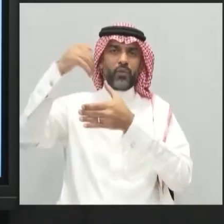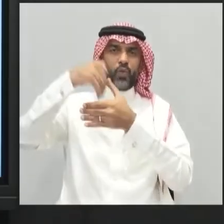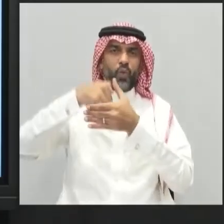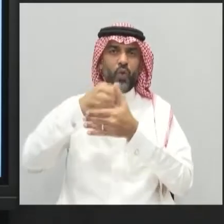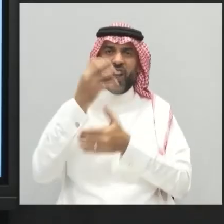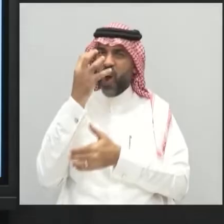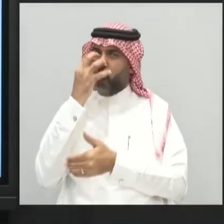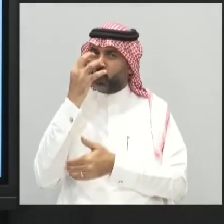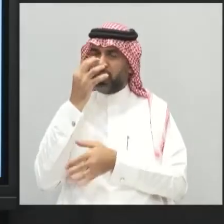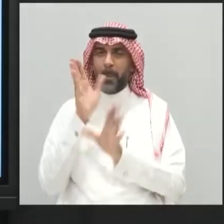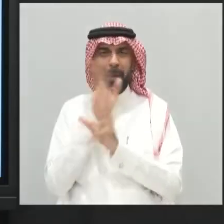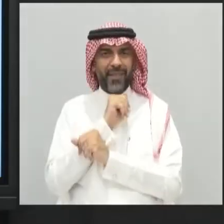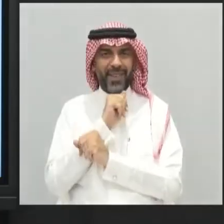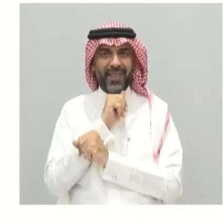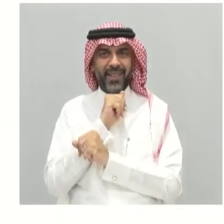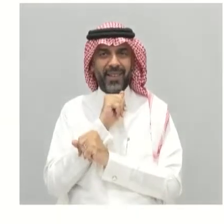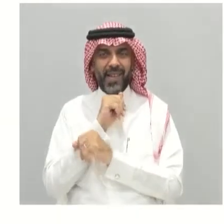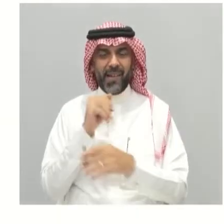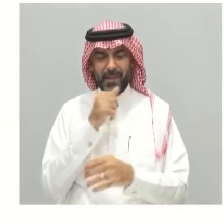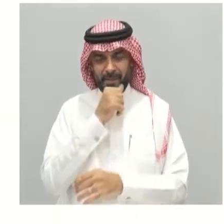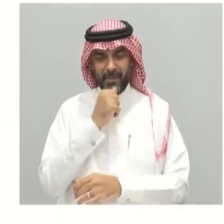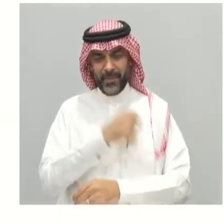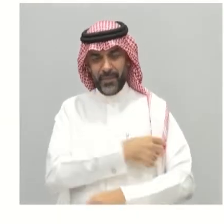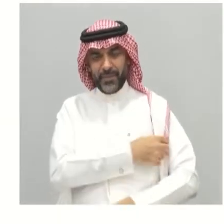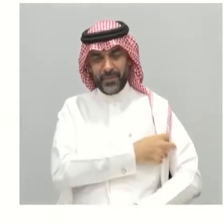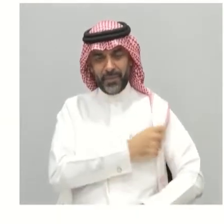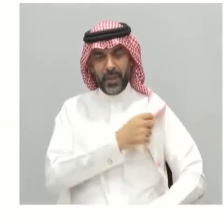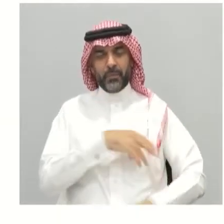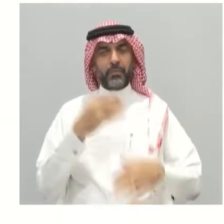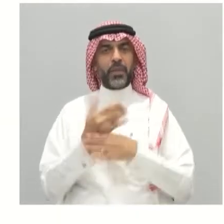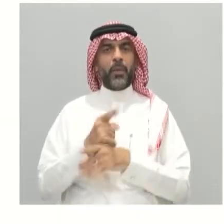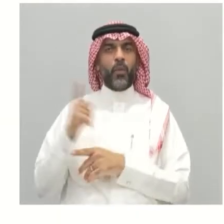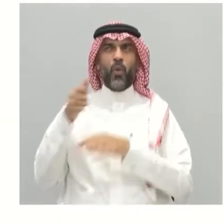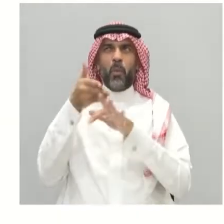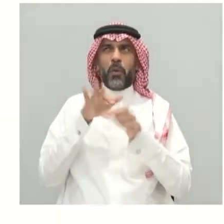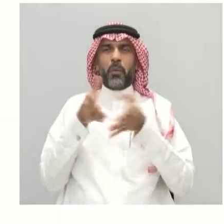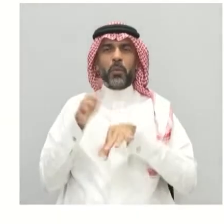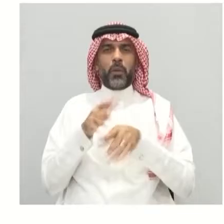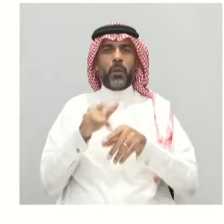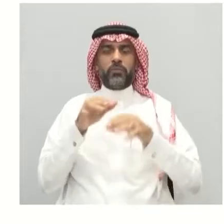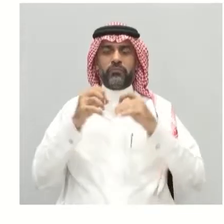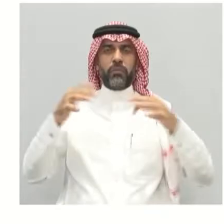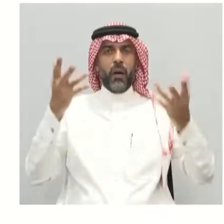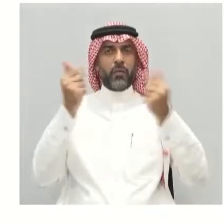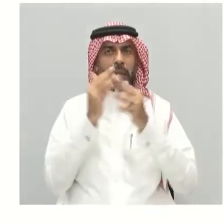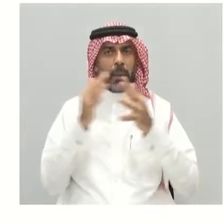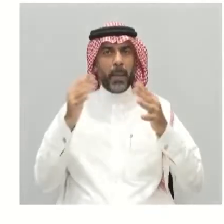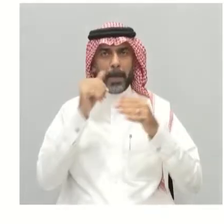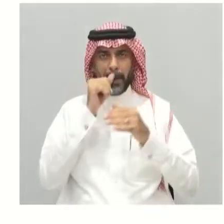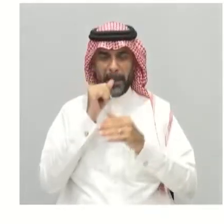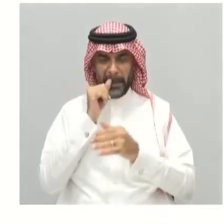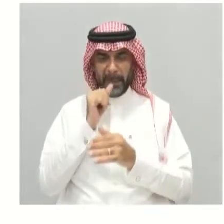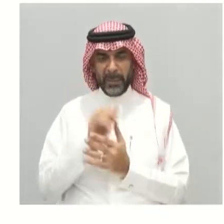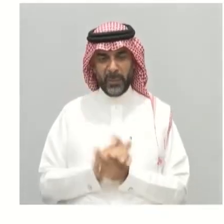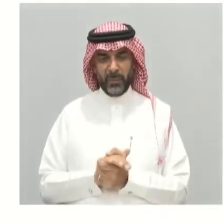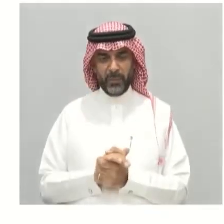الاكسجين عن المخلوقات الحيه البحريه مما يؤدي الى اختناقها ثم بعد ذلك موتها